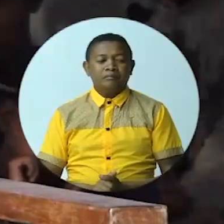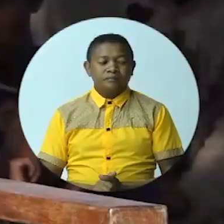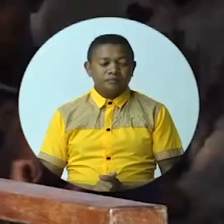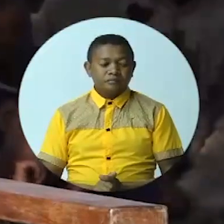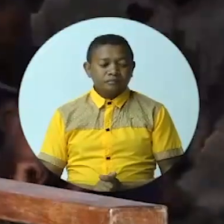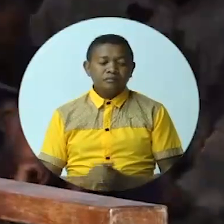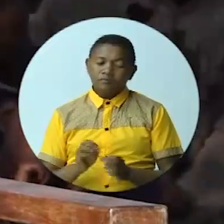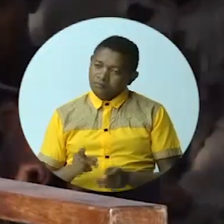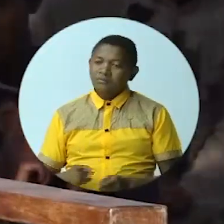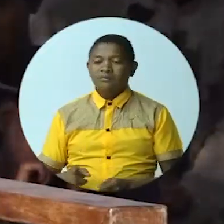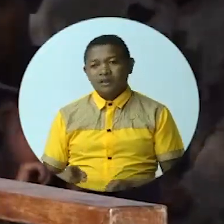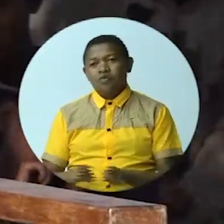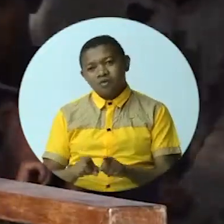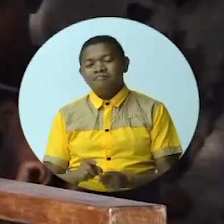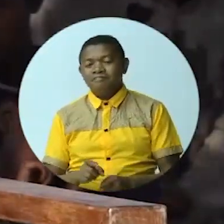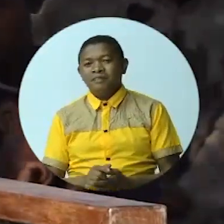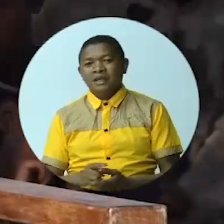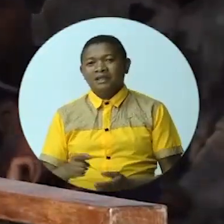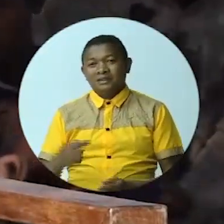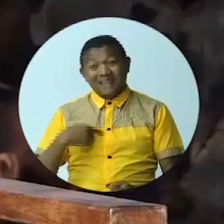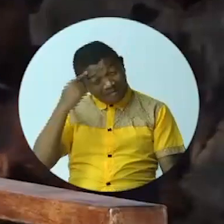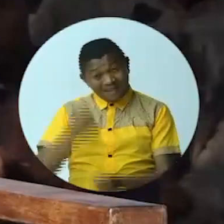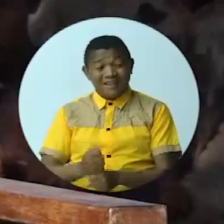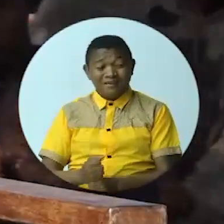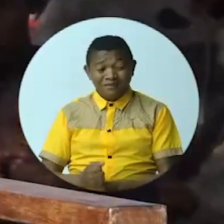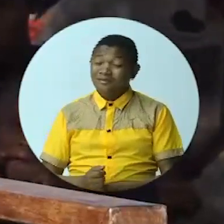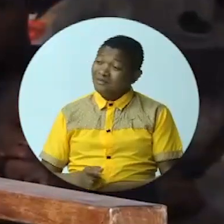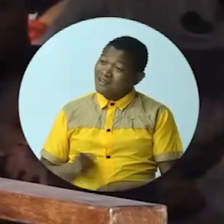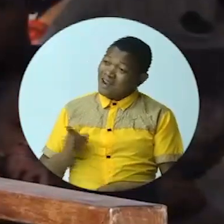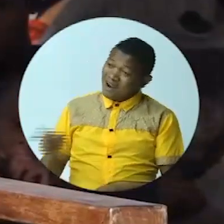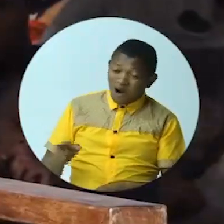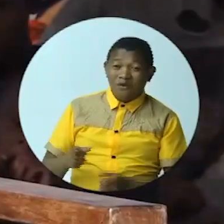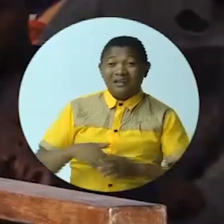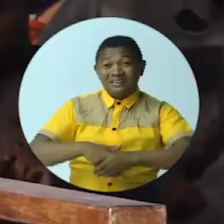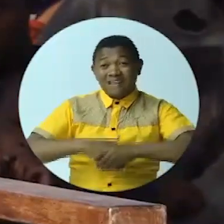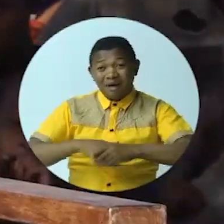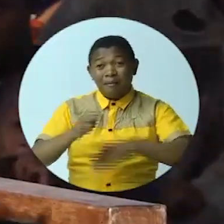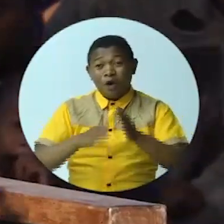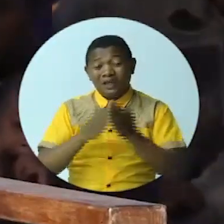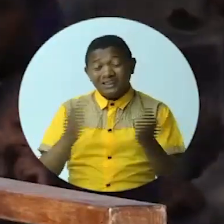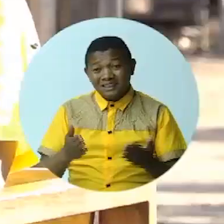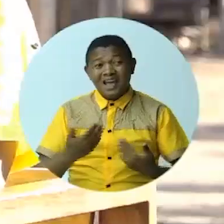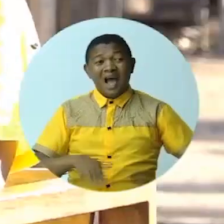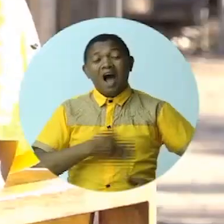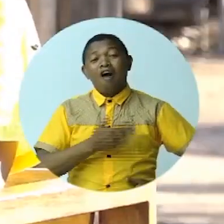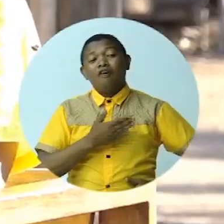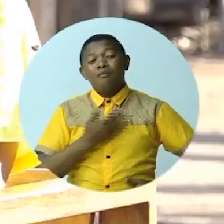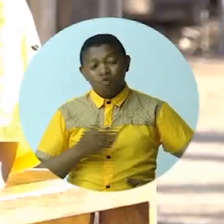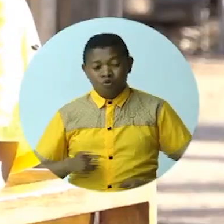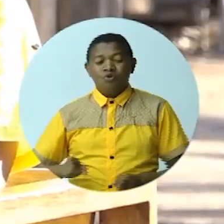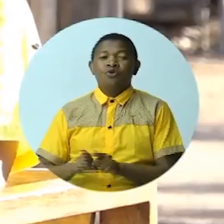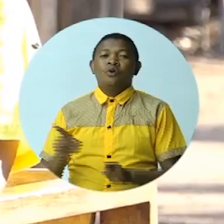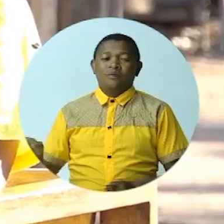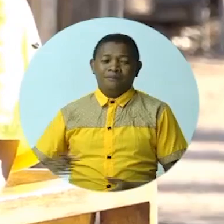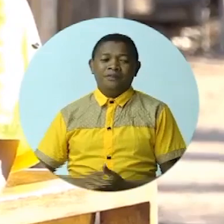a sy mino fa afa-po ianao namanaky an'ny Christian a amin'izay fantanina napetraka ao an'ny filoha ho